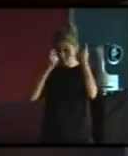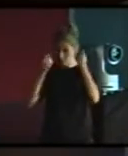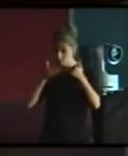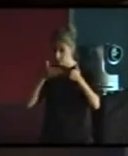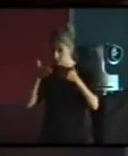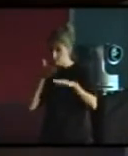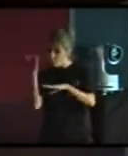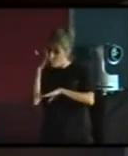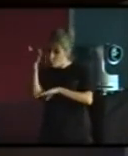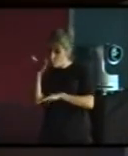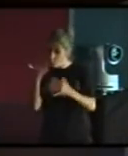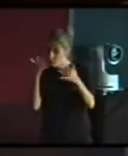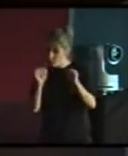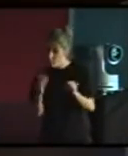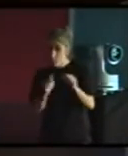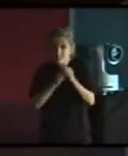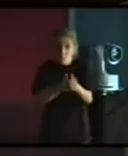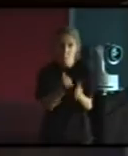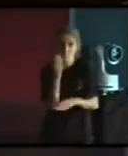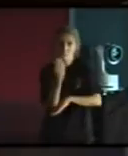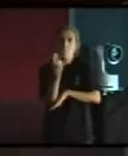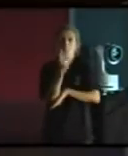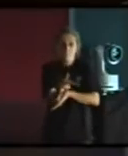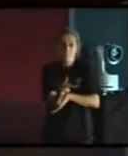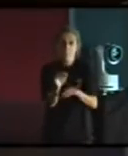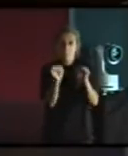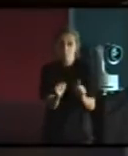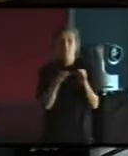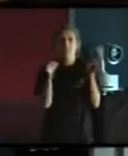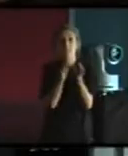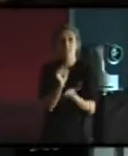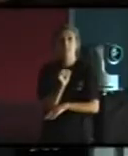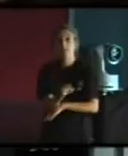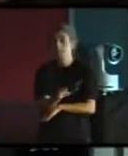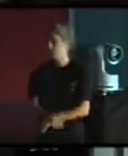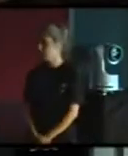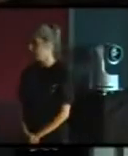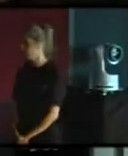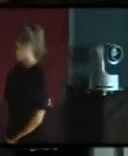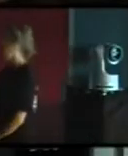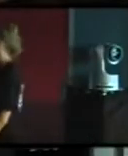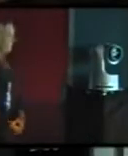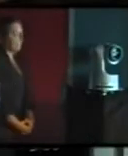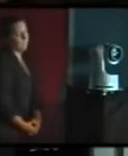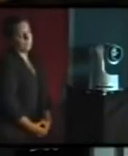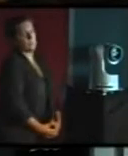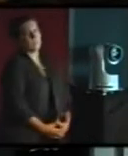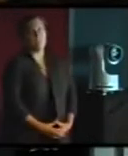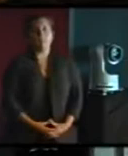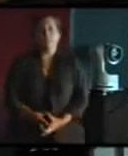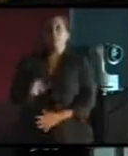potentiel réel exploitable de cette salle des fêtes. Je vais laisser Xavier. Sur cette discussion. Oui, moi j'ai le sentiment que lorsque nous sommes